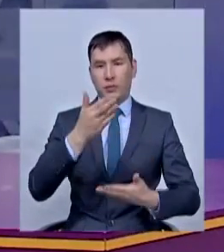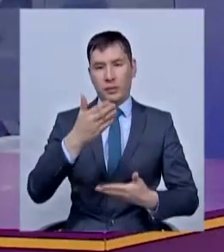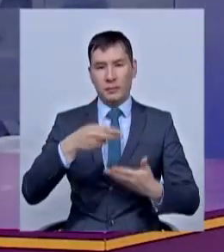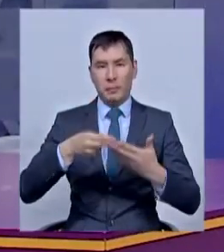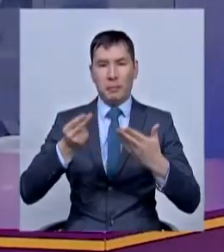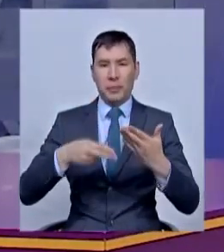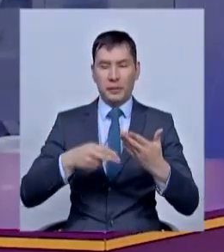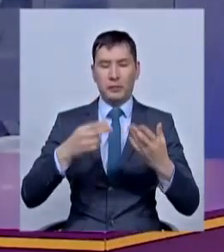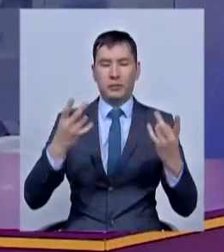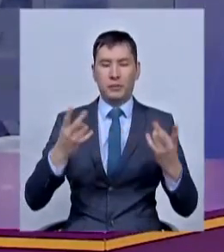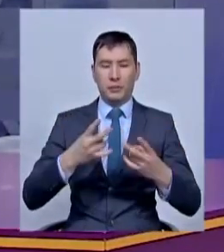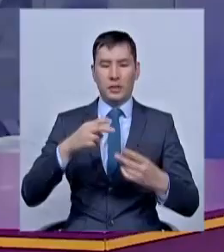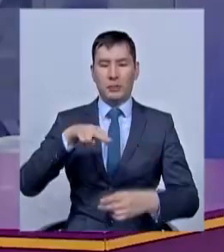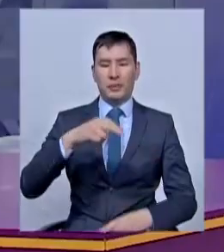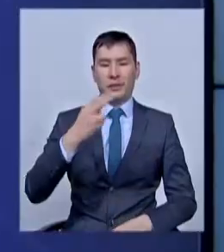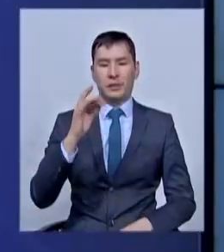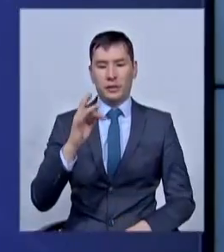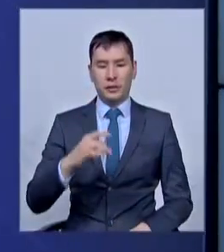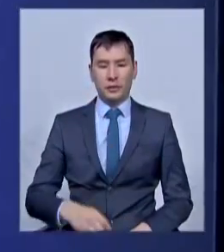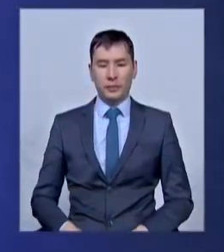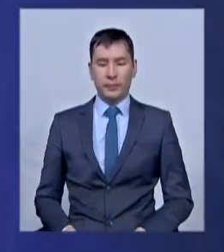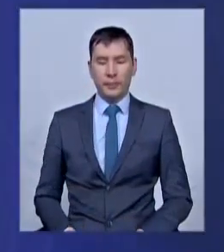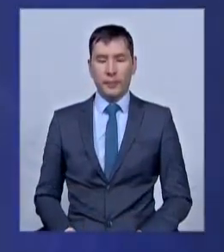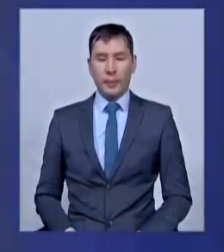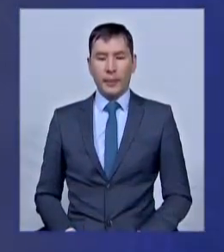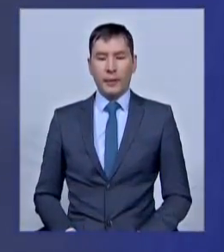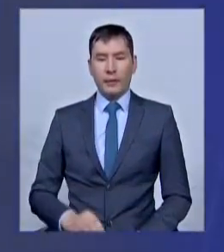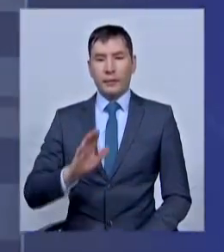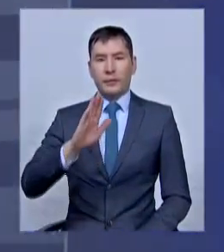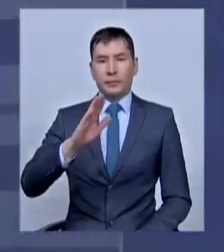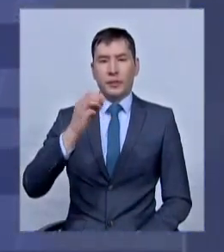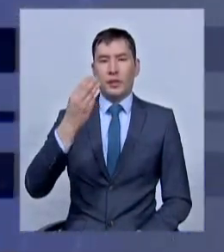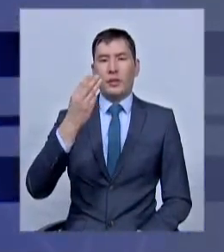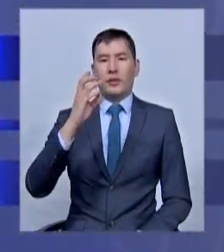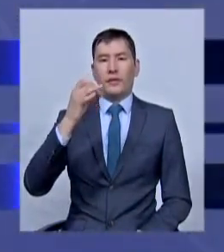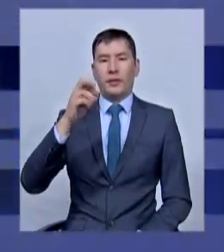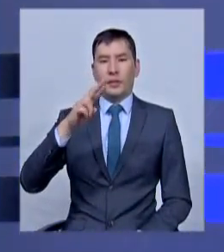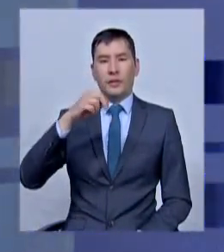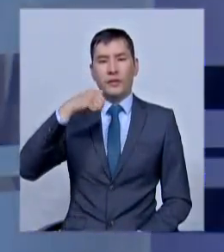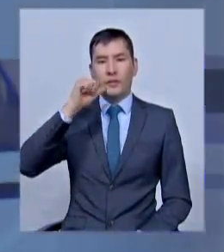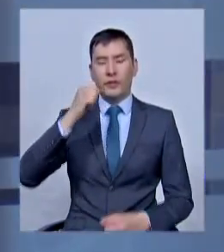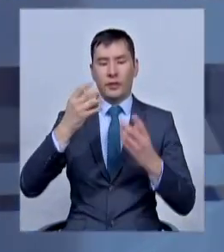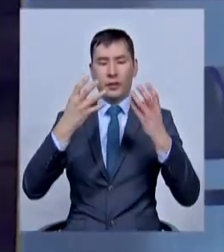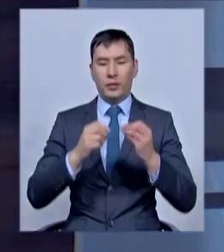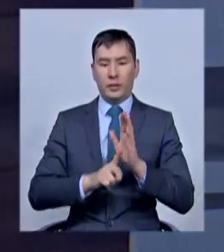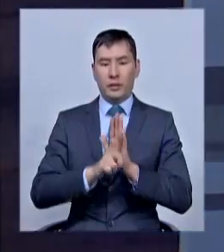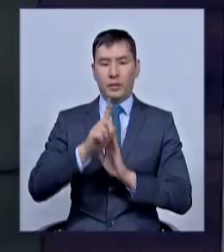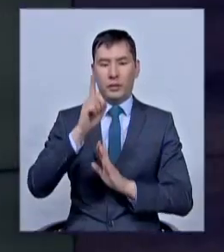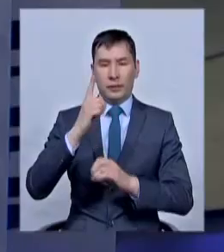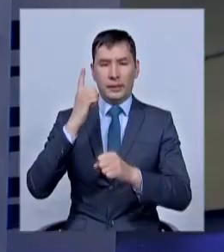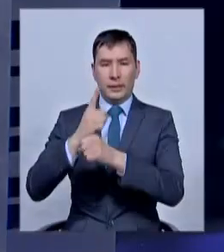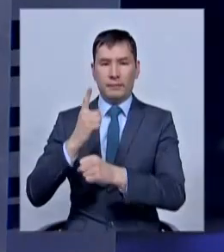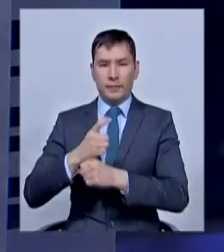дейді Испанияның сыртқы істер министрлігі. Ал Швецияда кешеден бастап шектеу шаралары